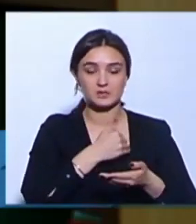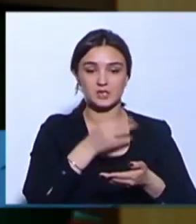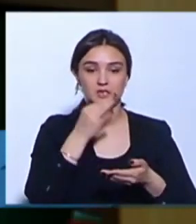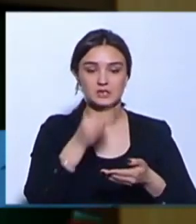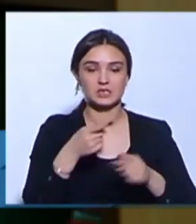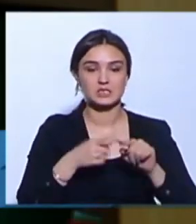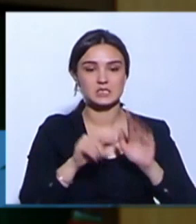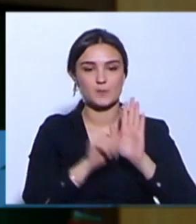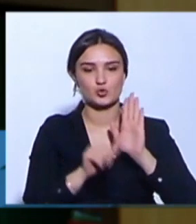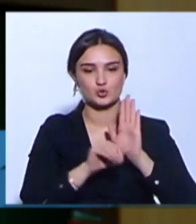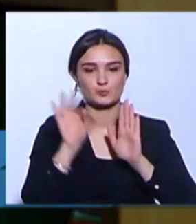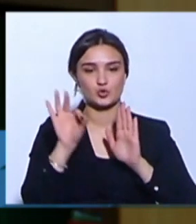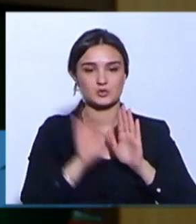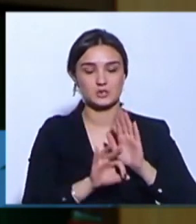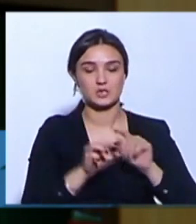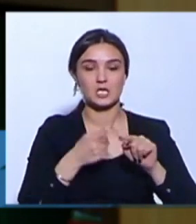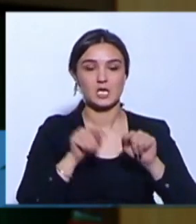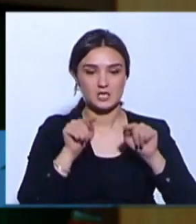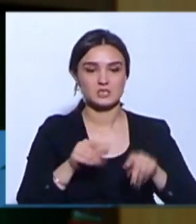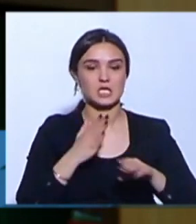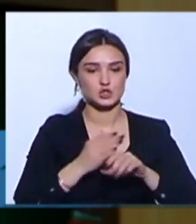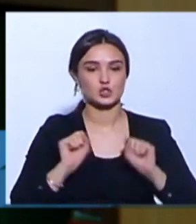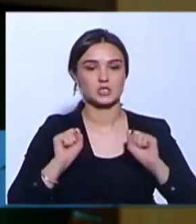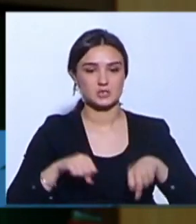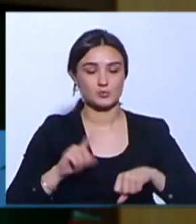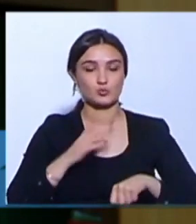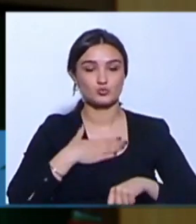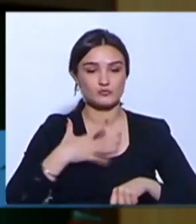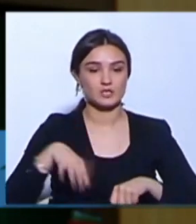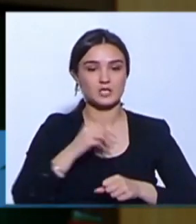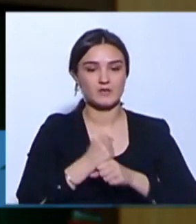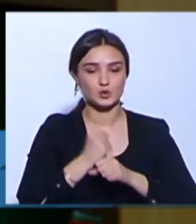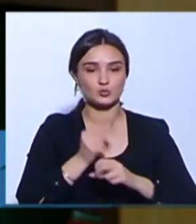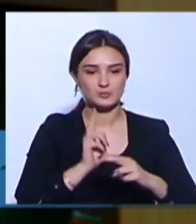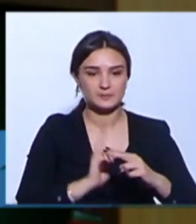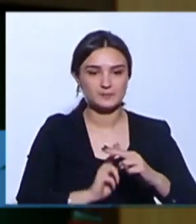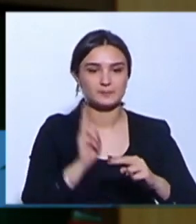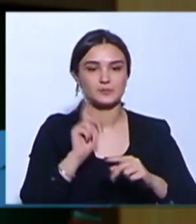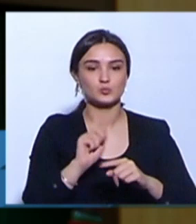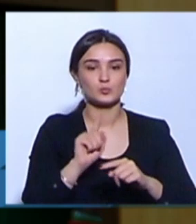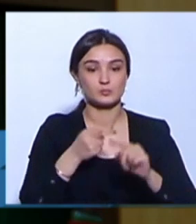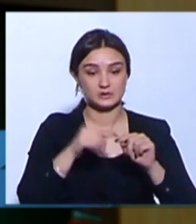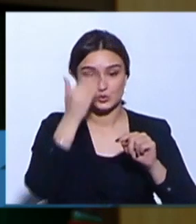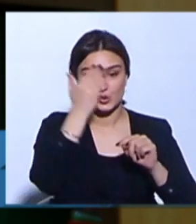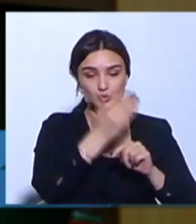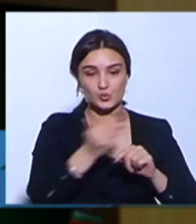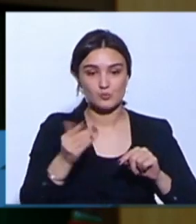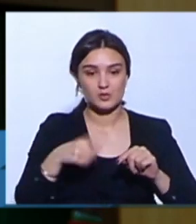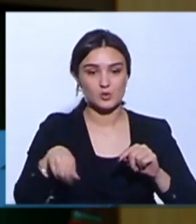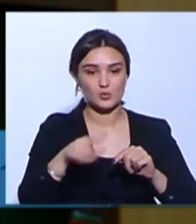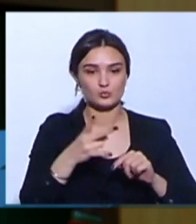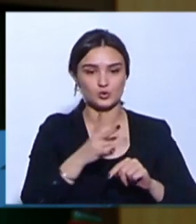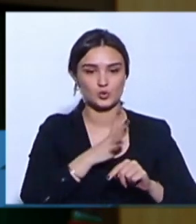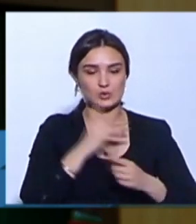არის 60%. ამდენად ეს არის შესაძლებელი, რომ ჩვენ გავაკეთოთ პრევენცია, თუ პოპულაცია და ჩვენი მოსახლეობა